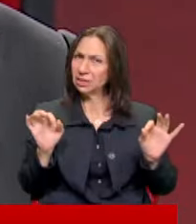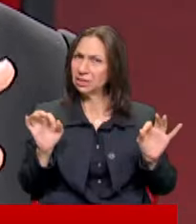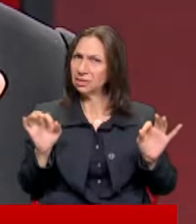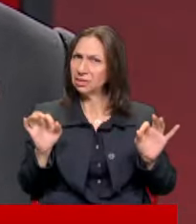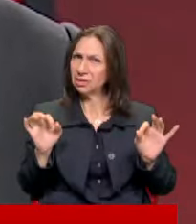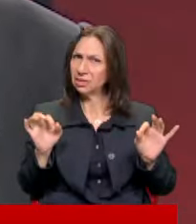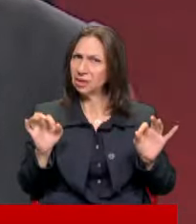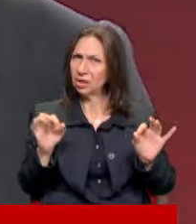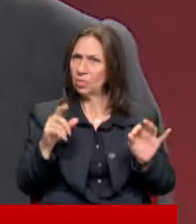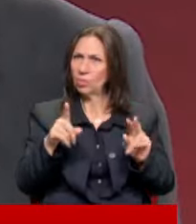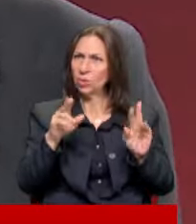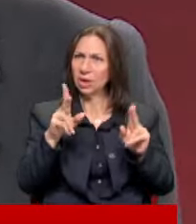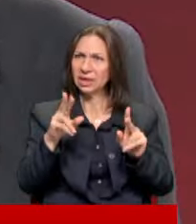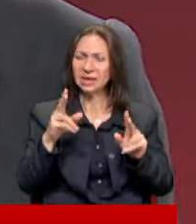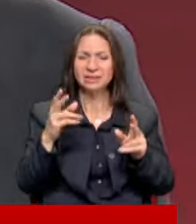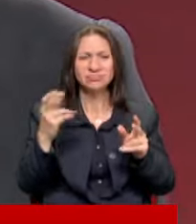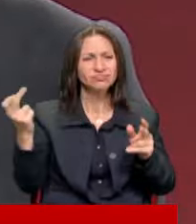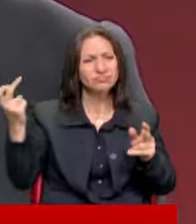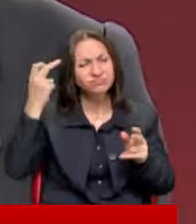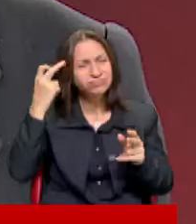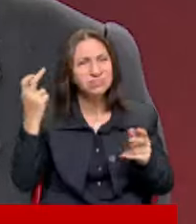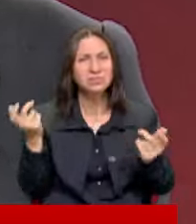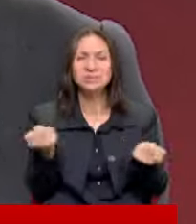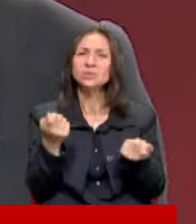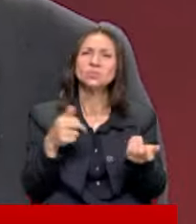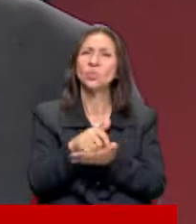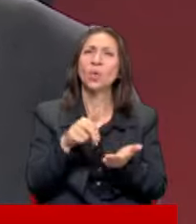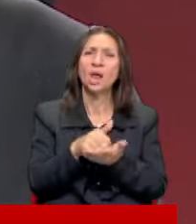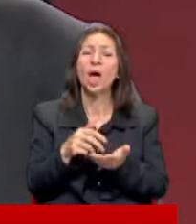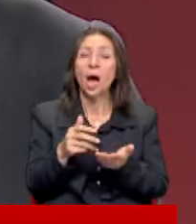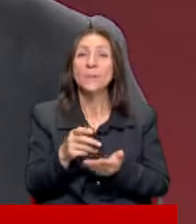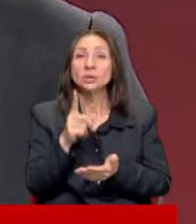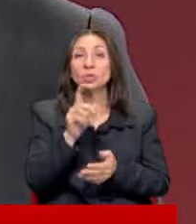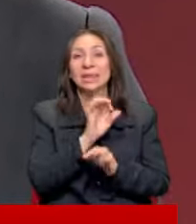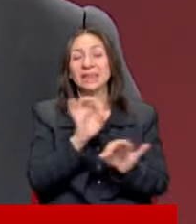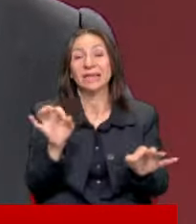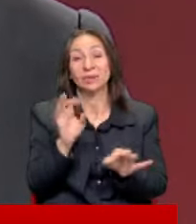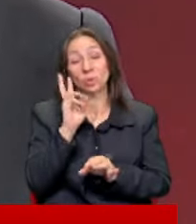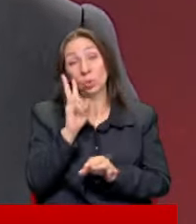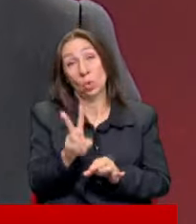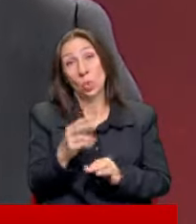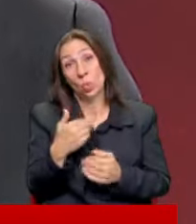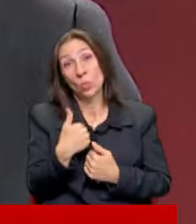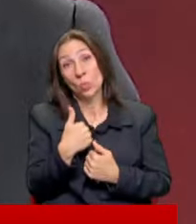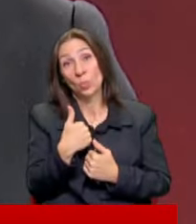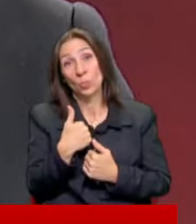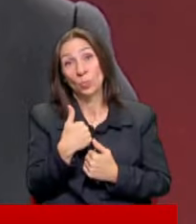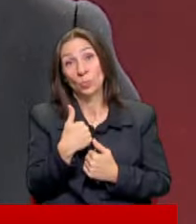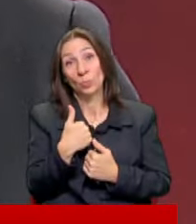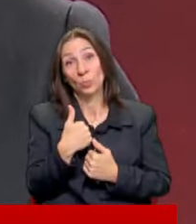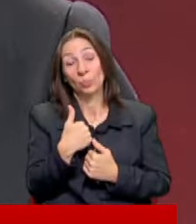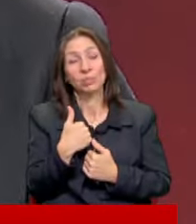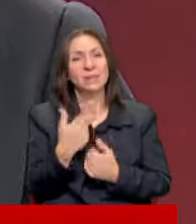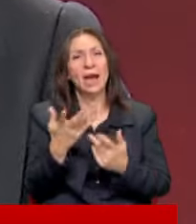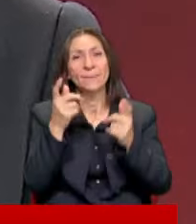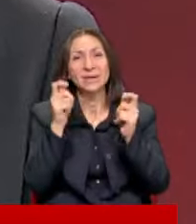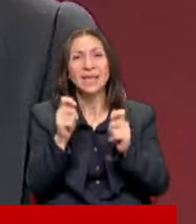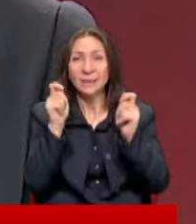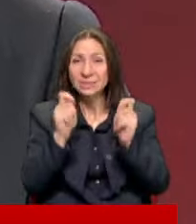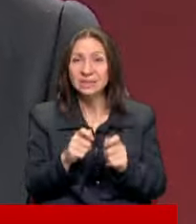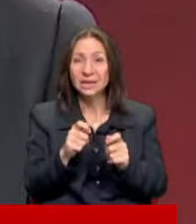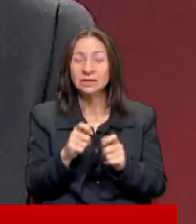Eee bu şekilde fütursuzca davranıyorlar ama e şunu da çok net bir görüyor çok net bir şekilde görüyoruz ne yaparlarsa